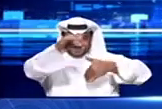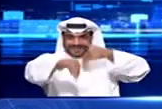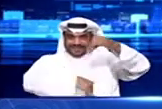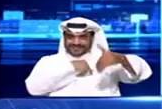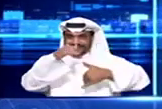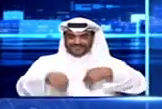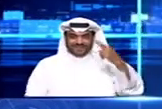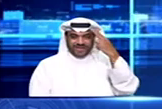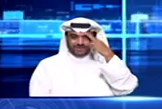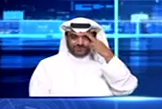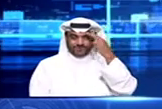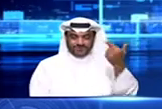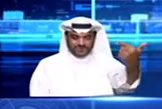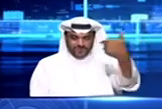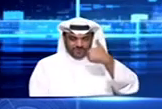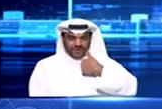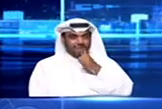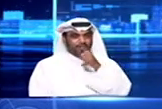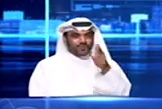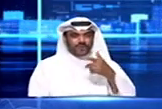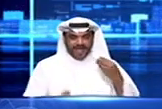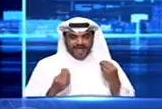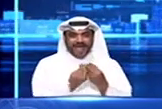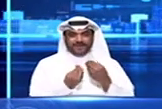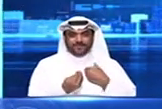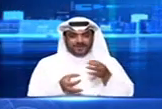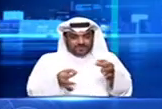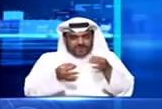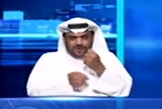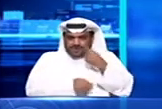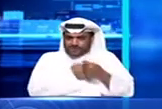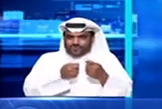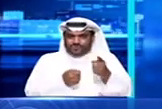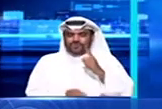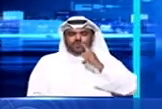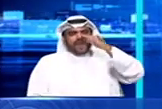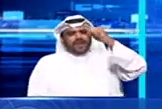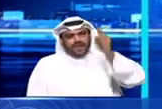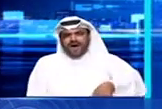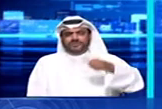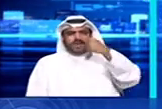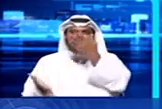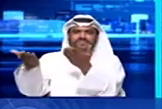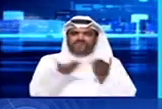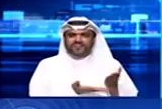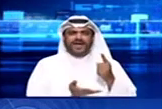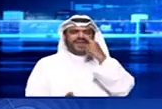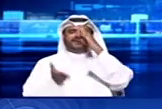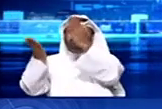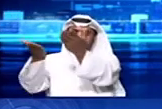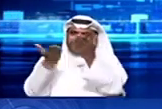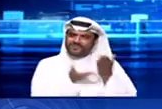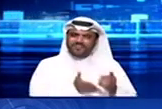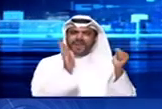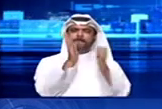والأشقاء السعوديين، وكنا نقول لهم أن نحن ملتزمون بالعمل، ولكنهم يصرون علينا بأن